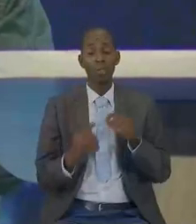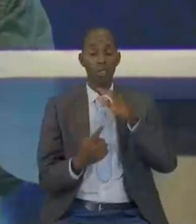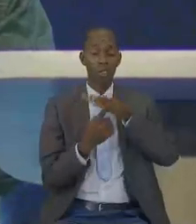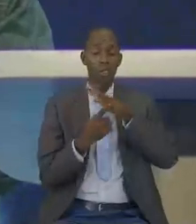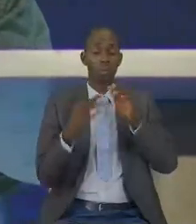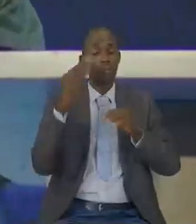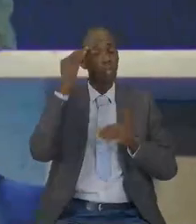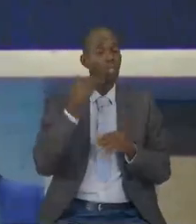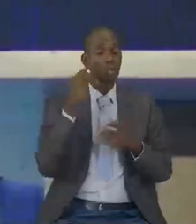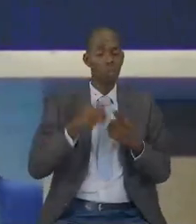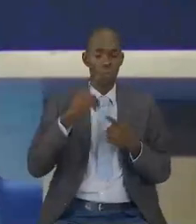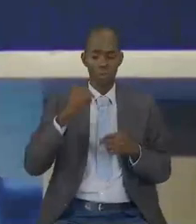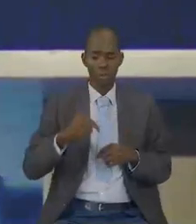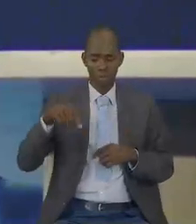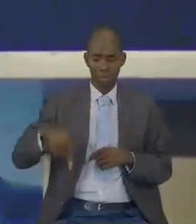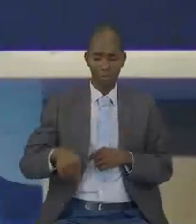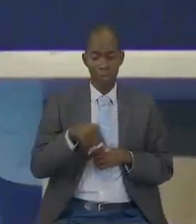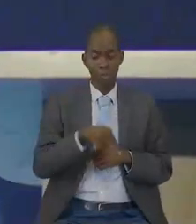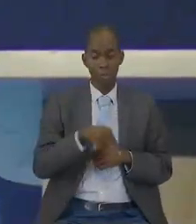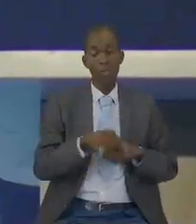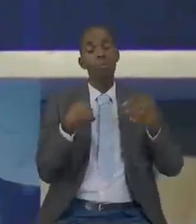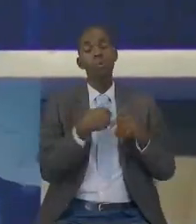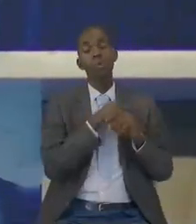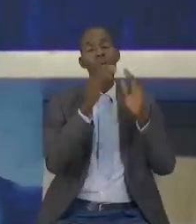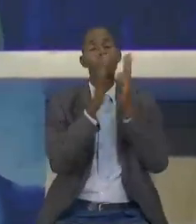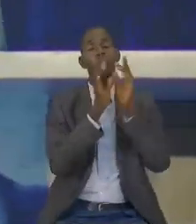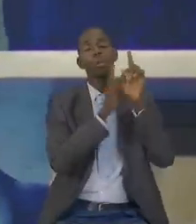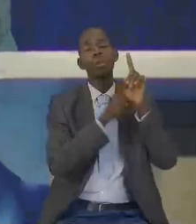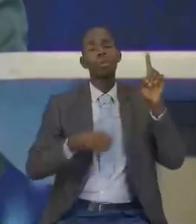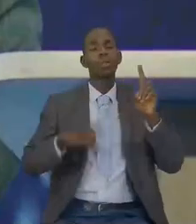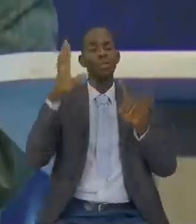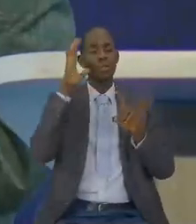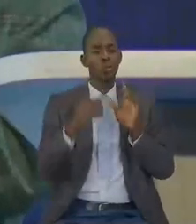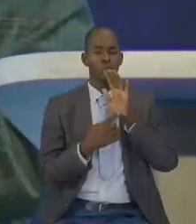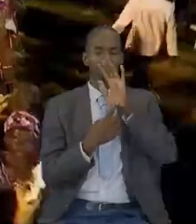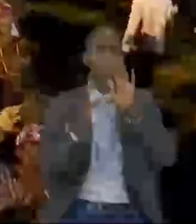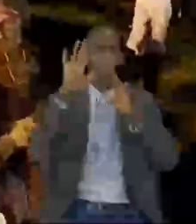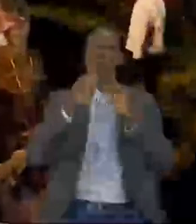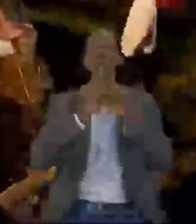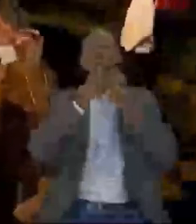De la tête jusqu'à la plante des pieds, nous prions Seigneur, que tu